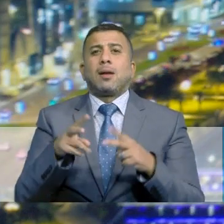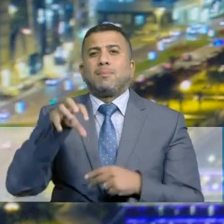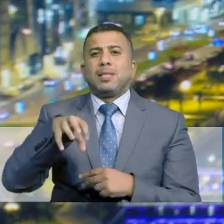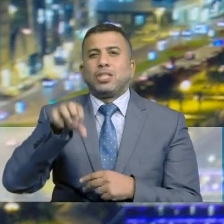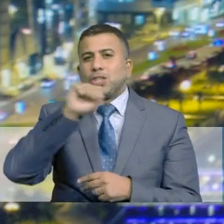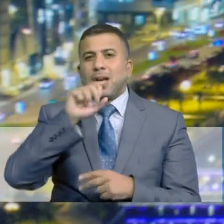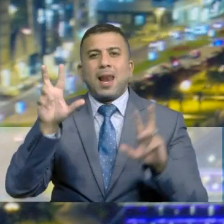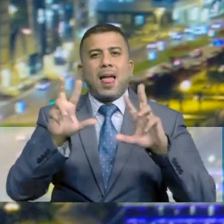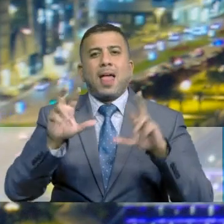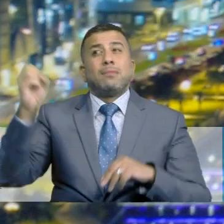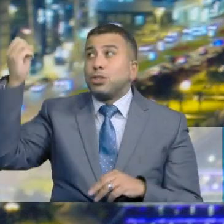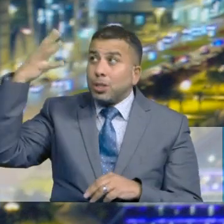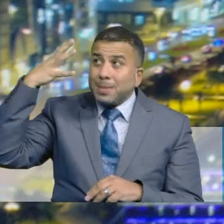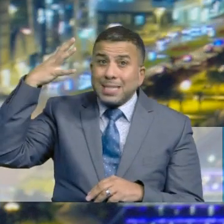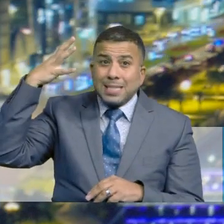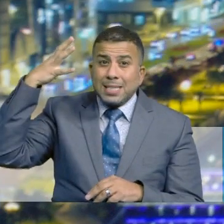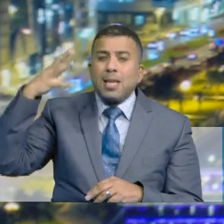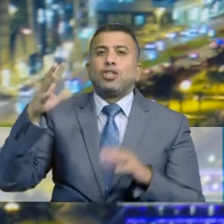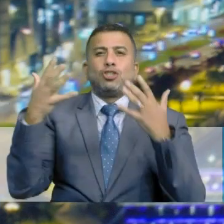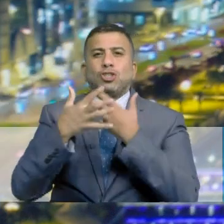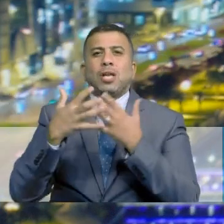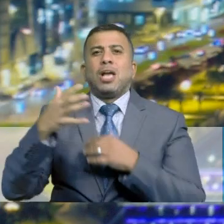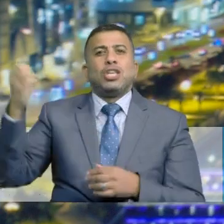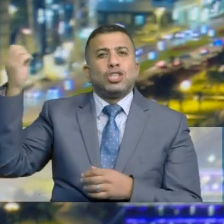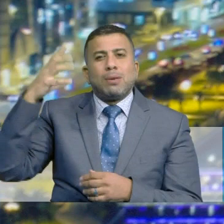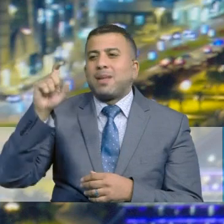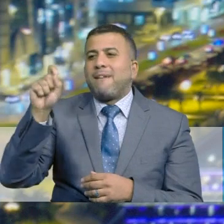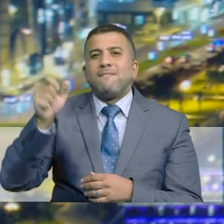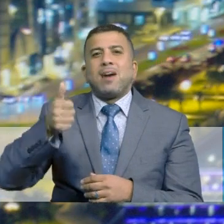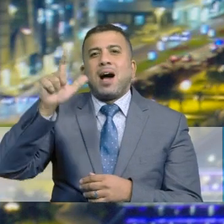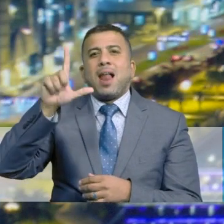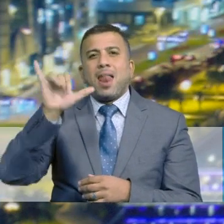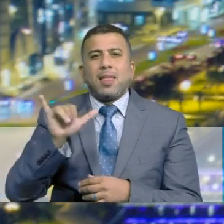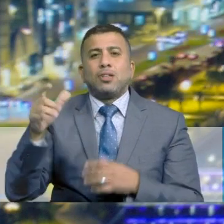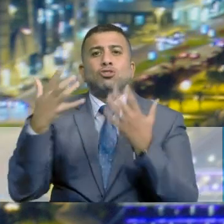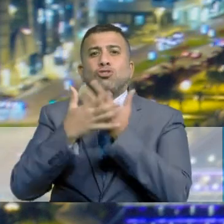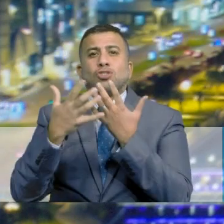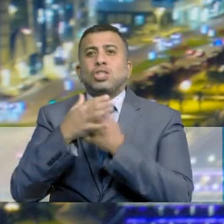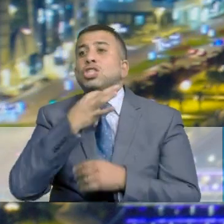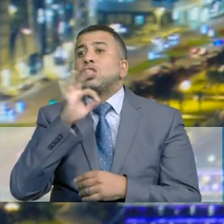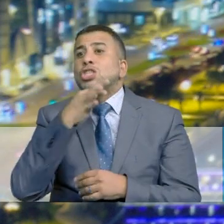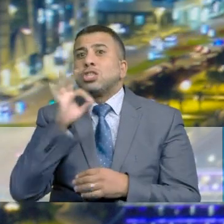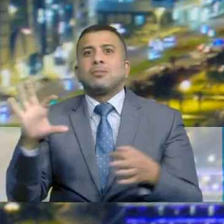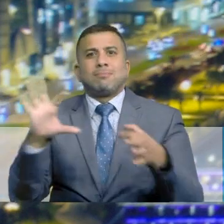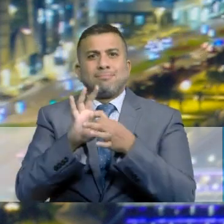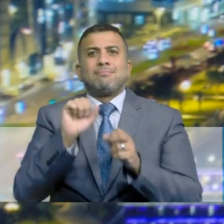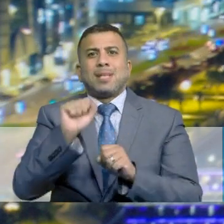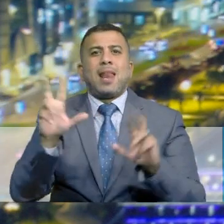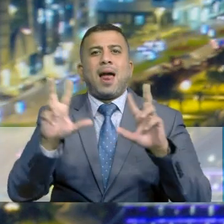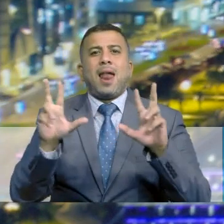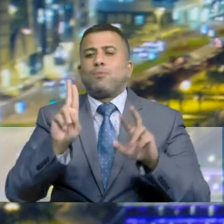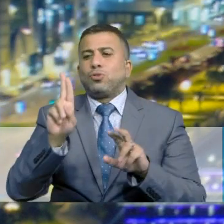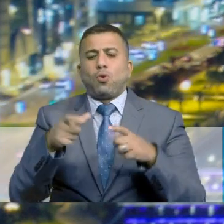أطلقت مدينة الشارقة للإعلام شمس شركة شمس بالي لبناء وتأسيس الشركات الناشئة العاملة في قطاع